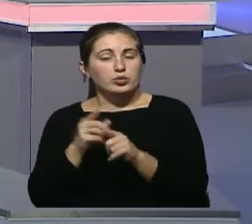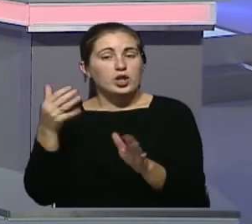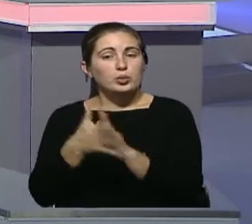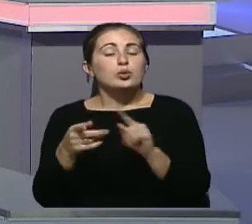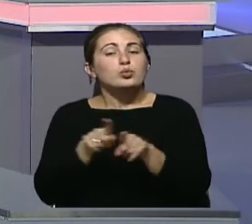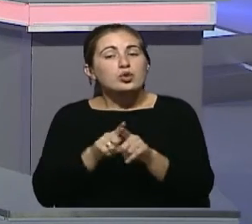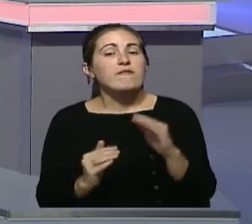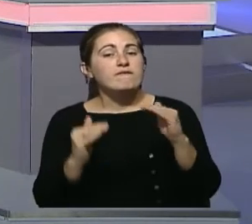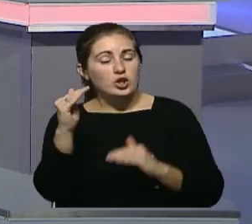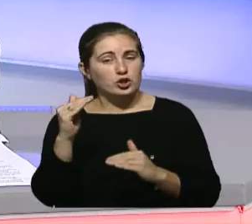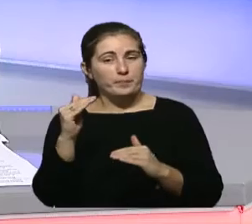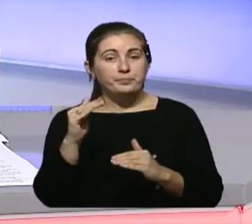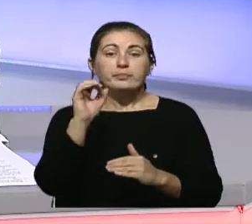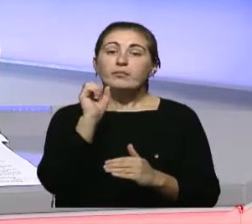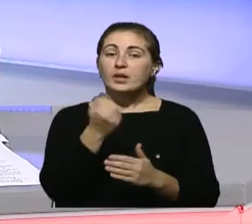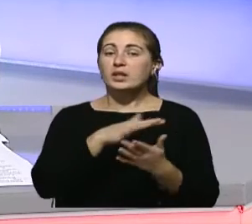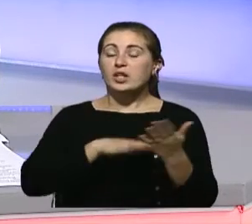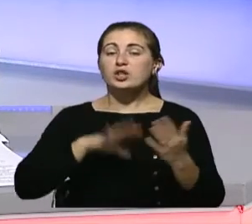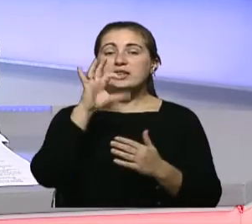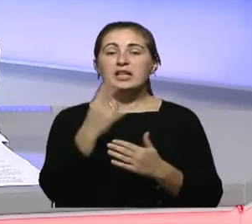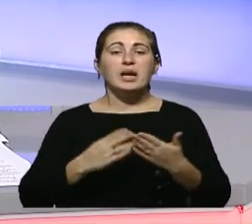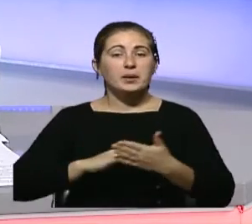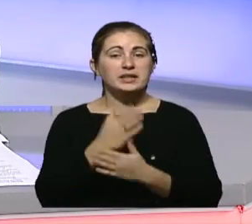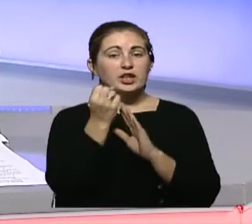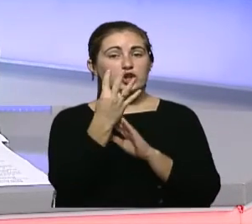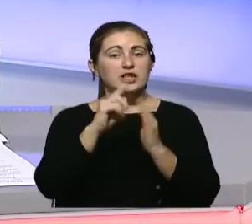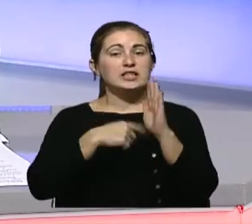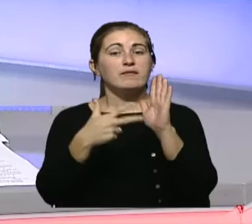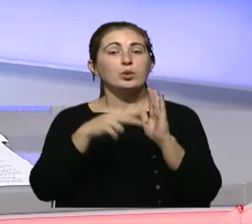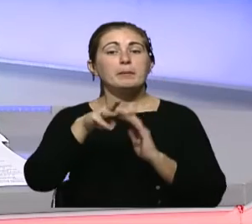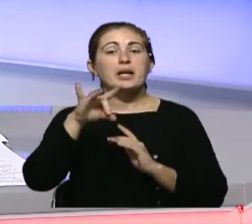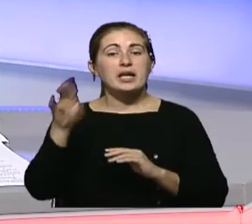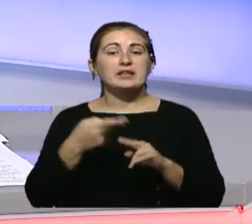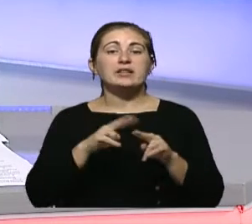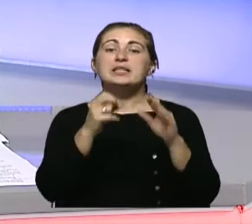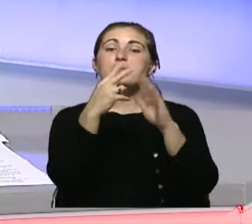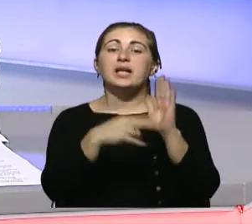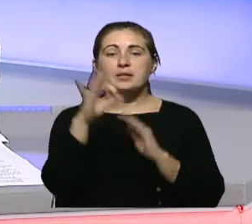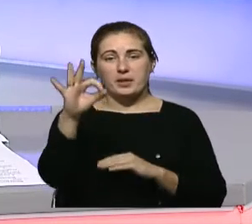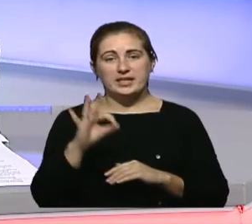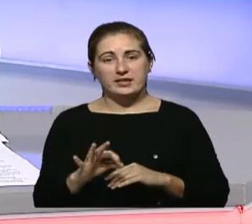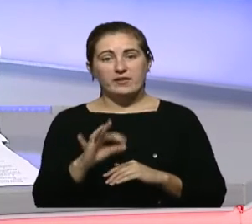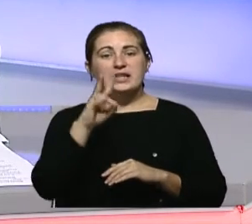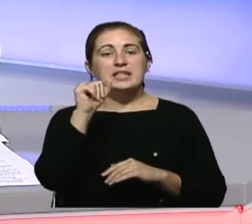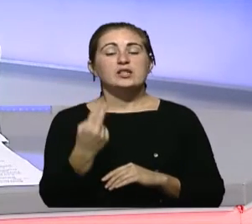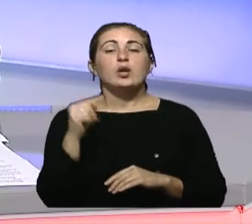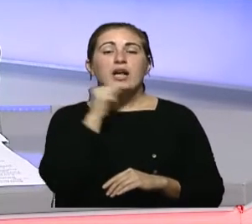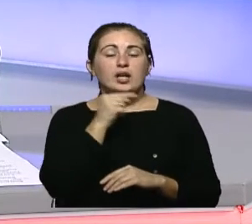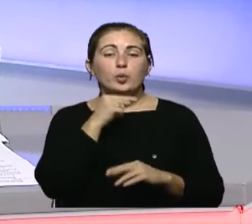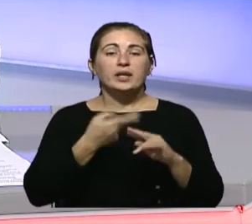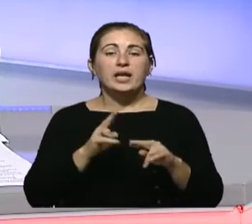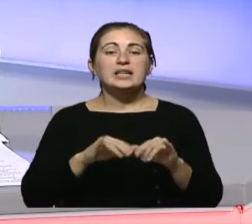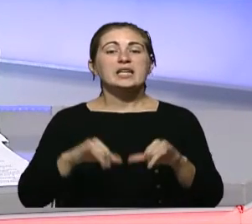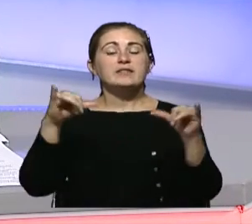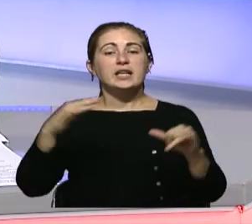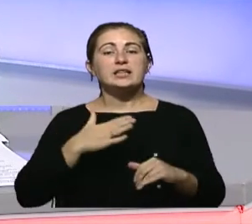выше. Дальше идет социальная политика, 14,8 миллиардов, 17%. Национальная экономика, это